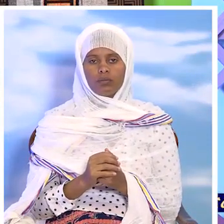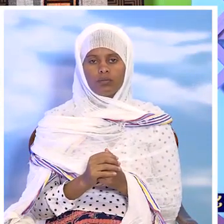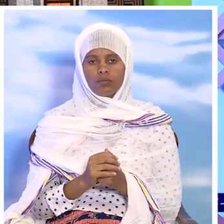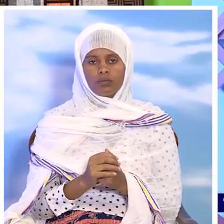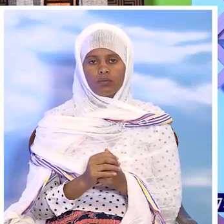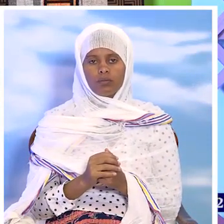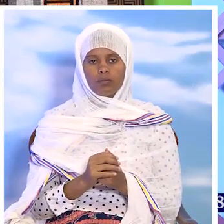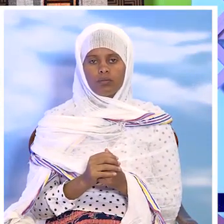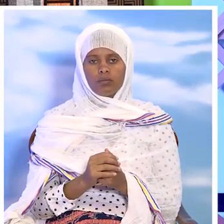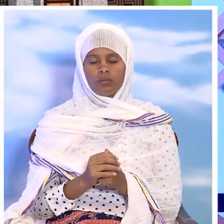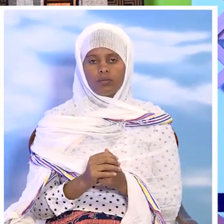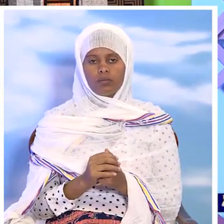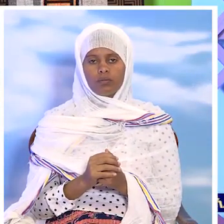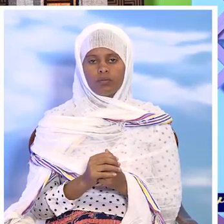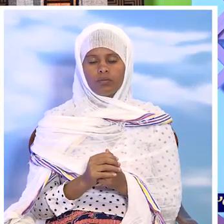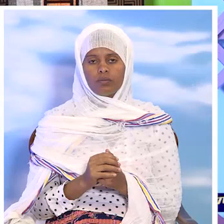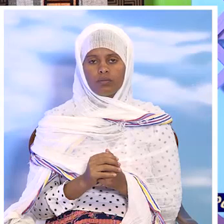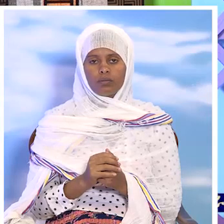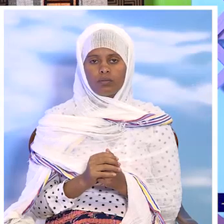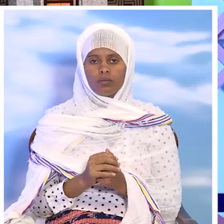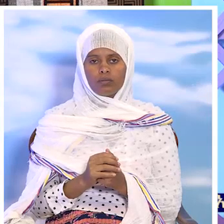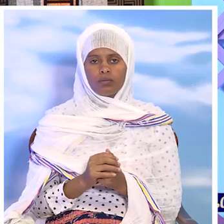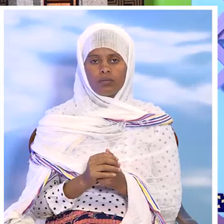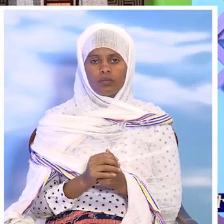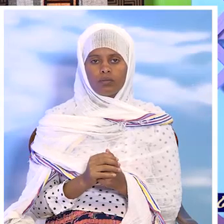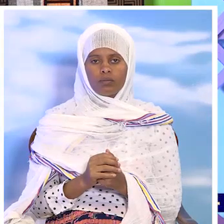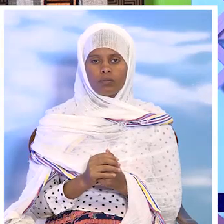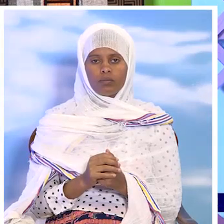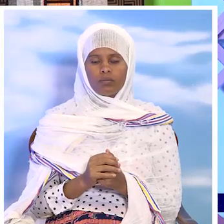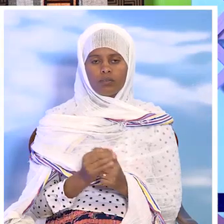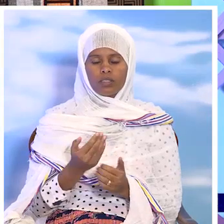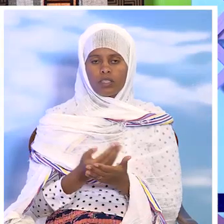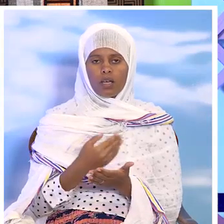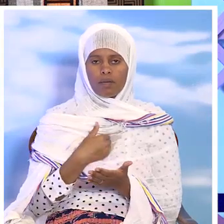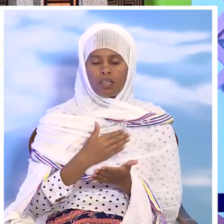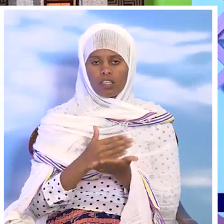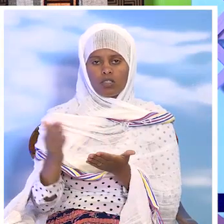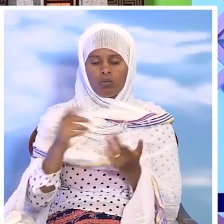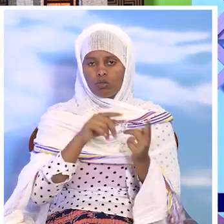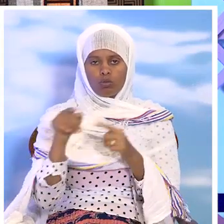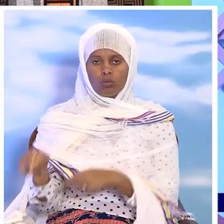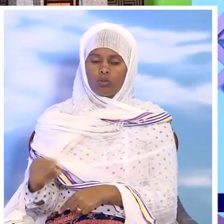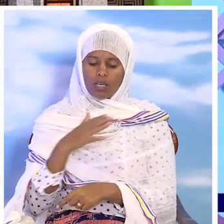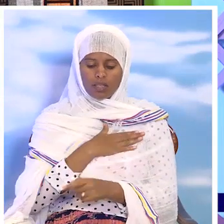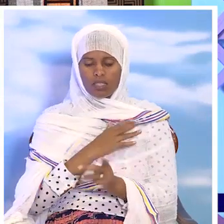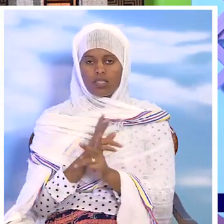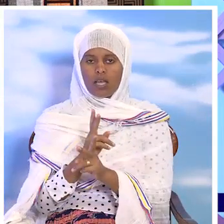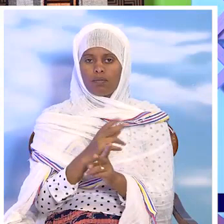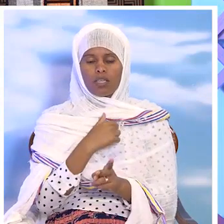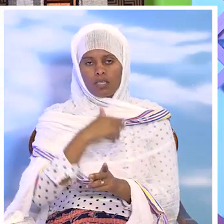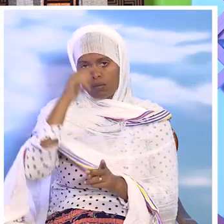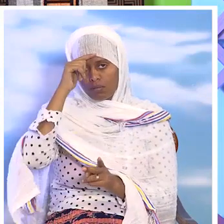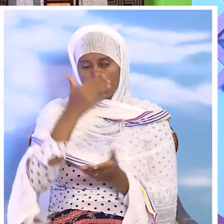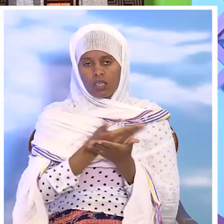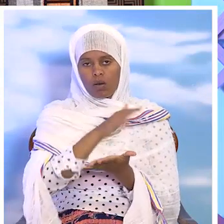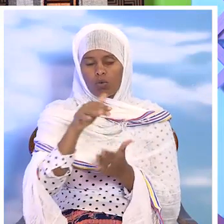እምድህርየ እዚ ለዘ እምድህርየ ዝብል ዘሎ ክትርጎም ከሎ ድማ ካባይ ቀፂሎም ንዝመፁ ናተይ ሰዓብቲ ናተይ ምእመናን ካብ